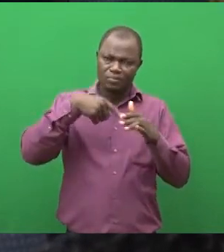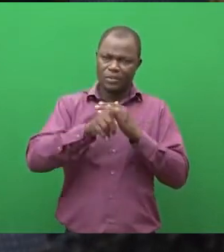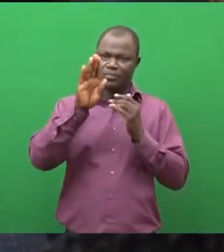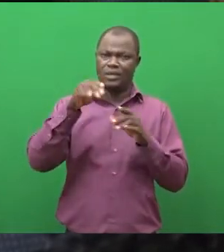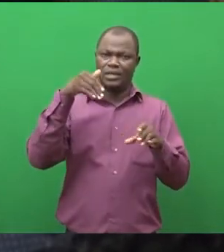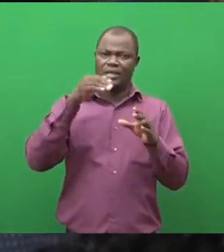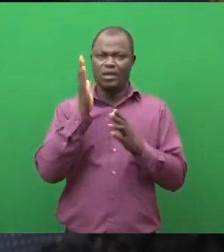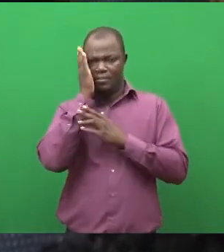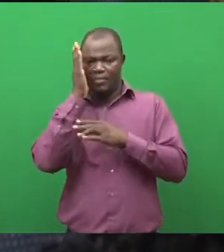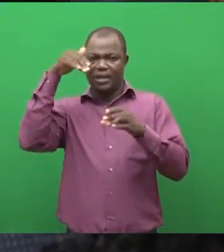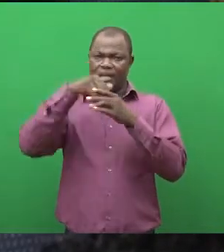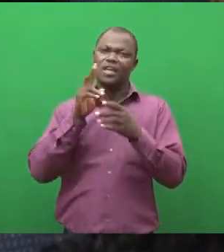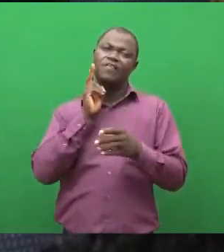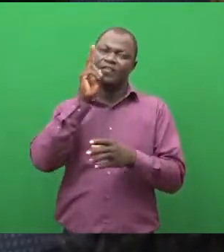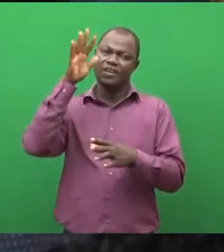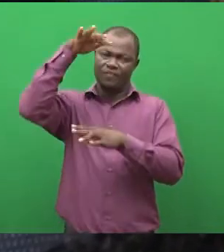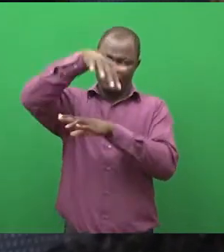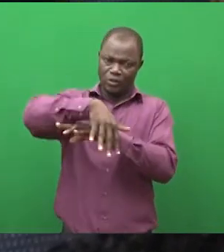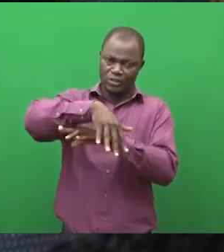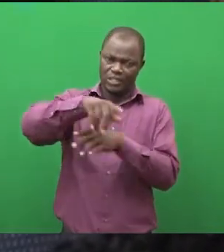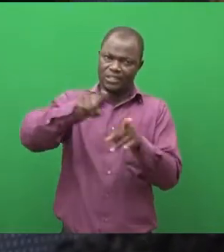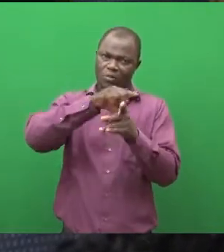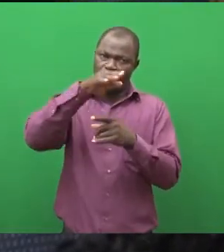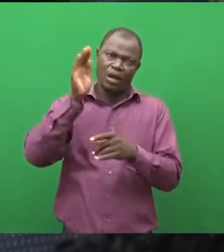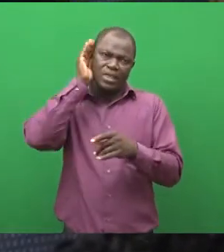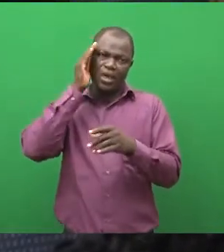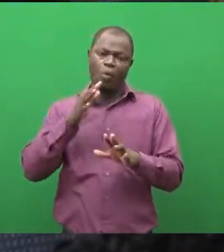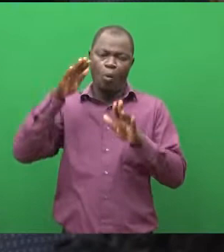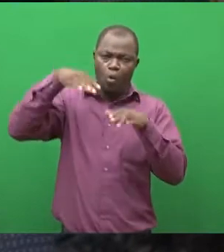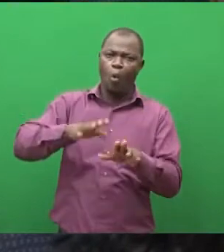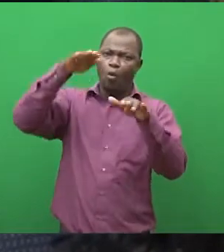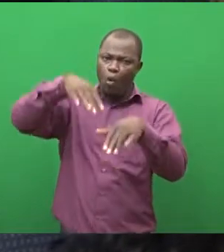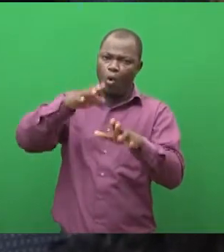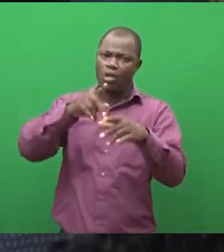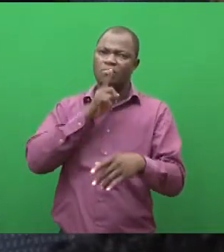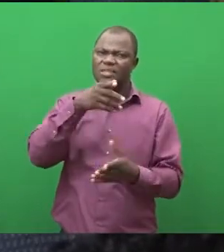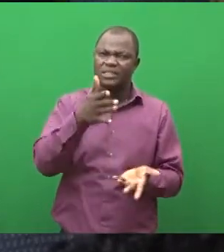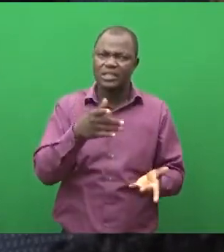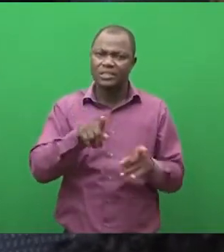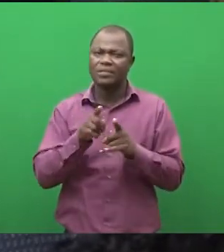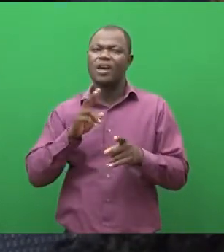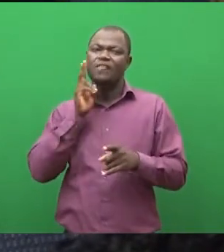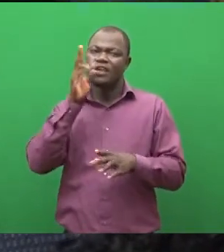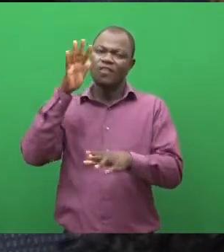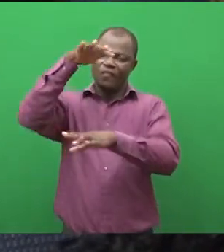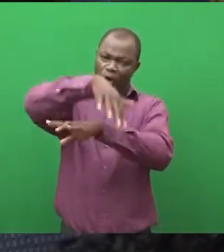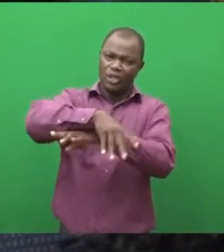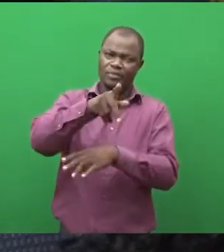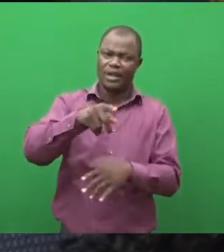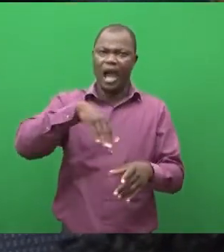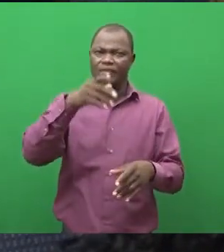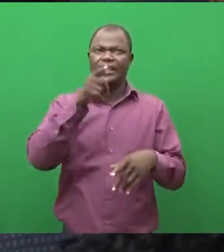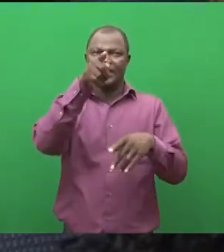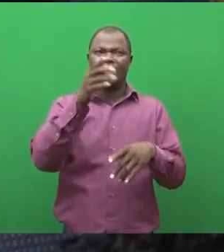kuchinotimba kuVictoria Falls achinzwa kutinhira obvunza kuti chii chiri kutinhira ozwa kuti iVictoria Falls